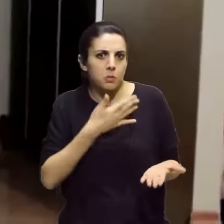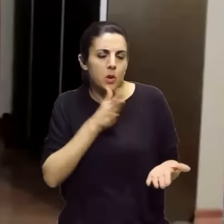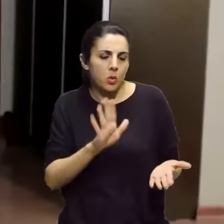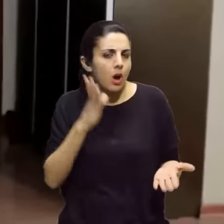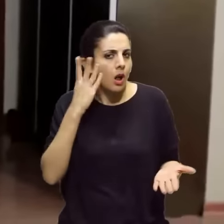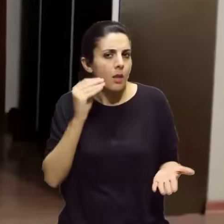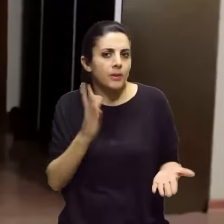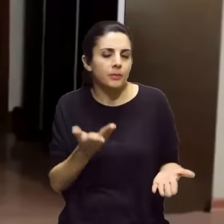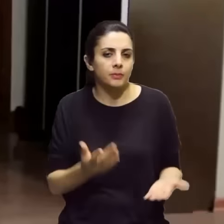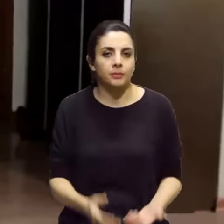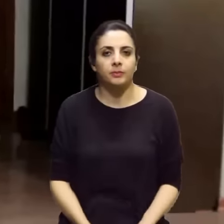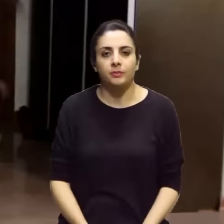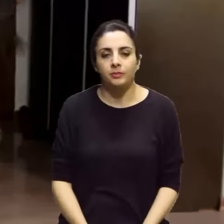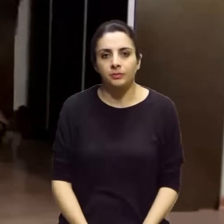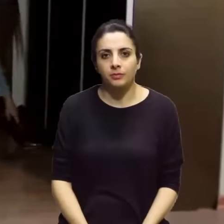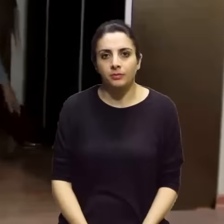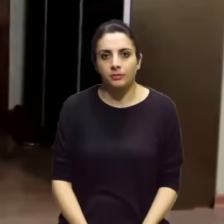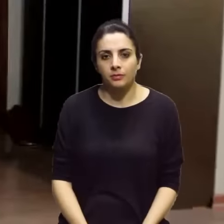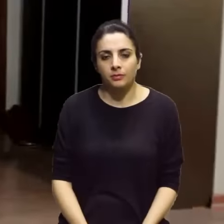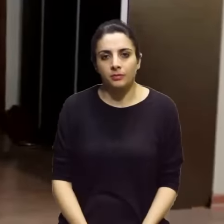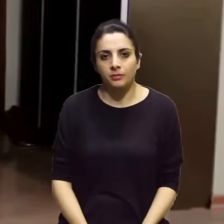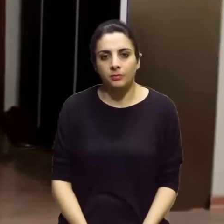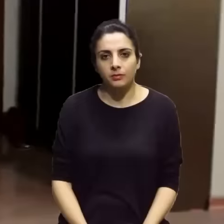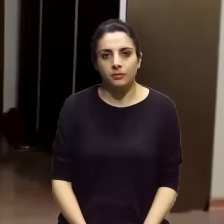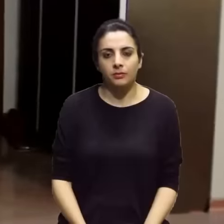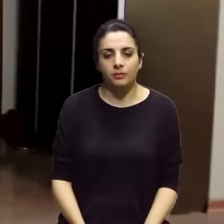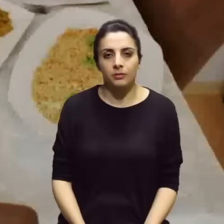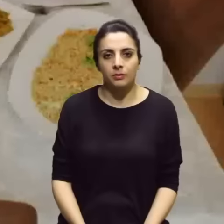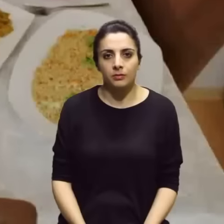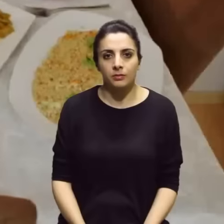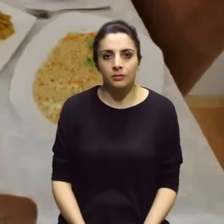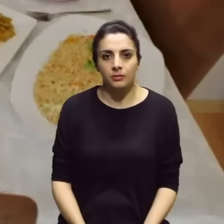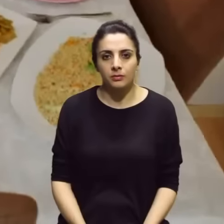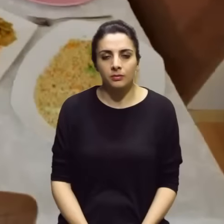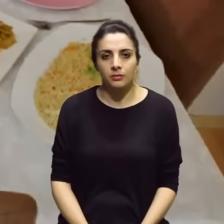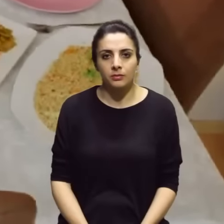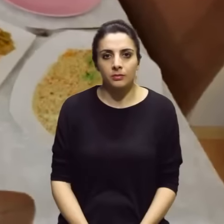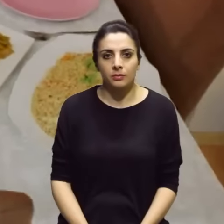de anlamadım ki. Ayşem terlikleri verdi, ayaklarına geçirmeye çalıştılar.